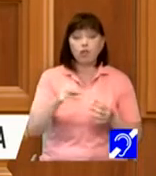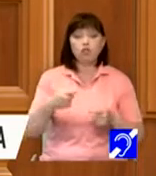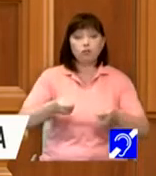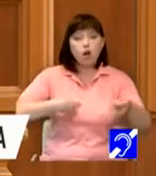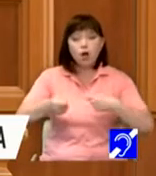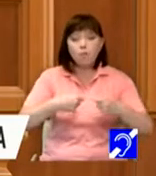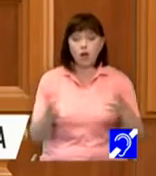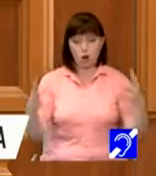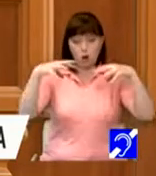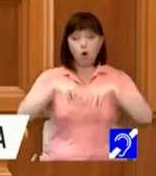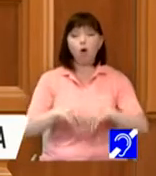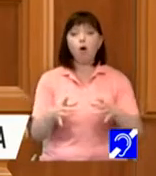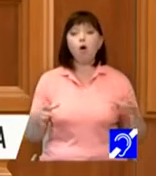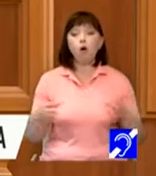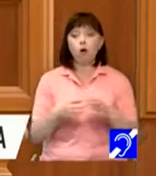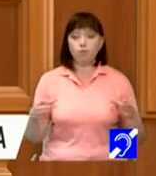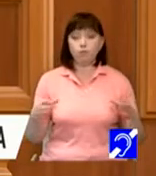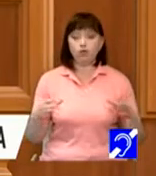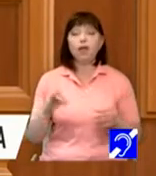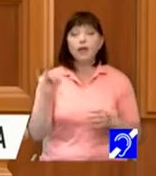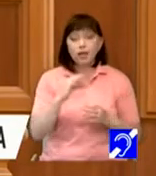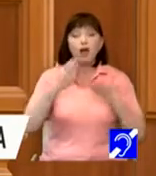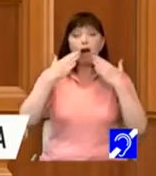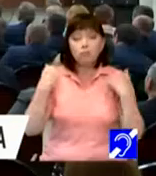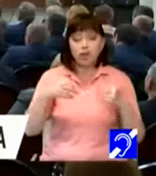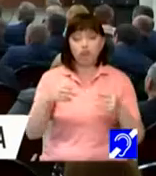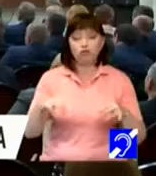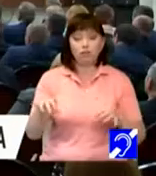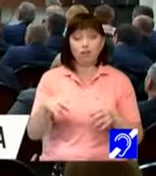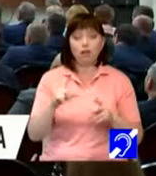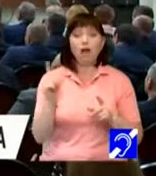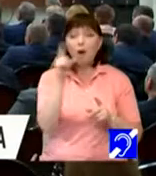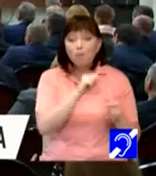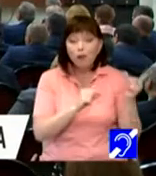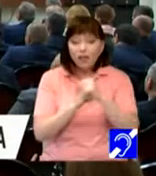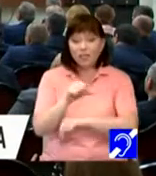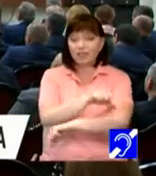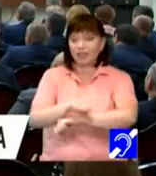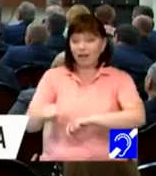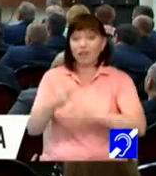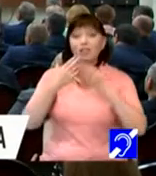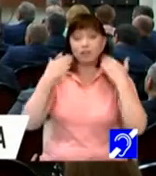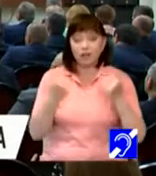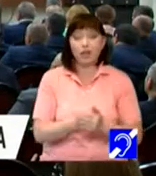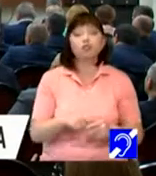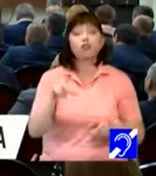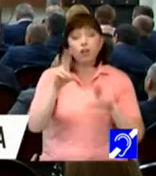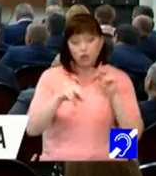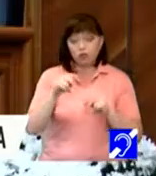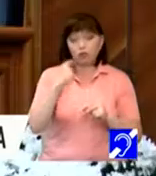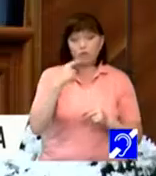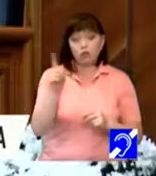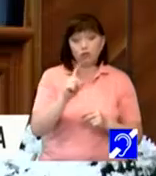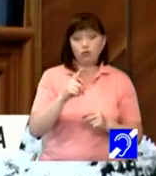comerciale comune și facilitarea fluxului de persoane. România a demonstrat că poate fi un model de succes pentru